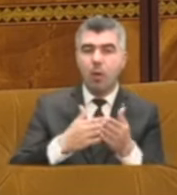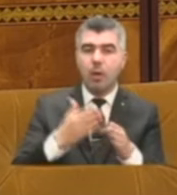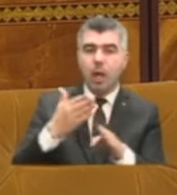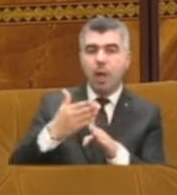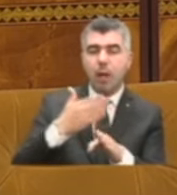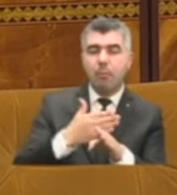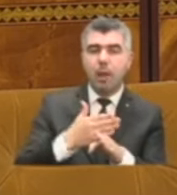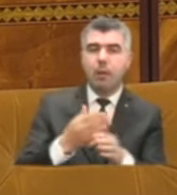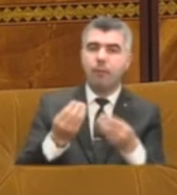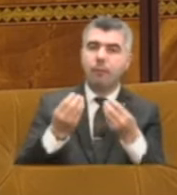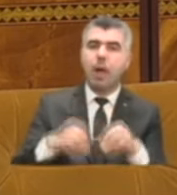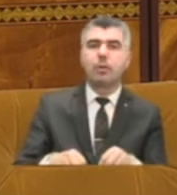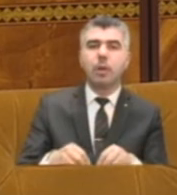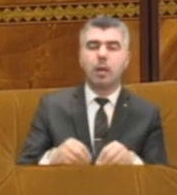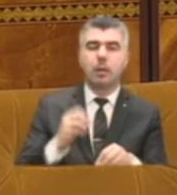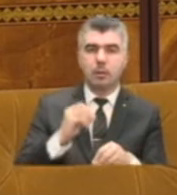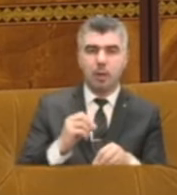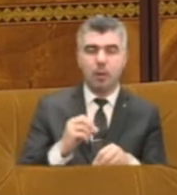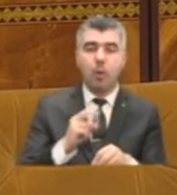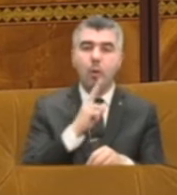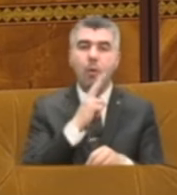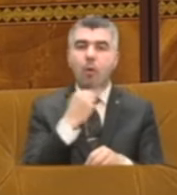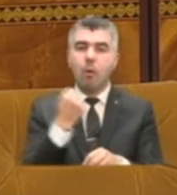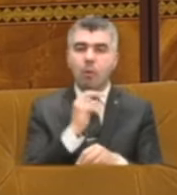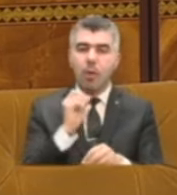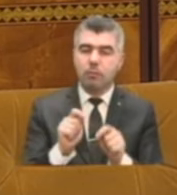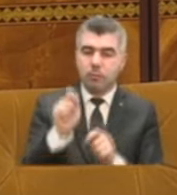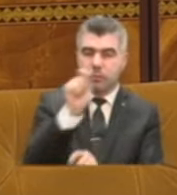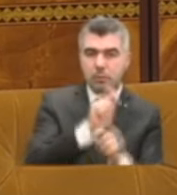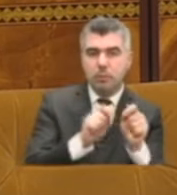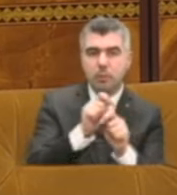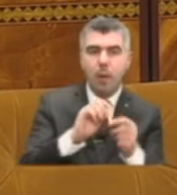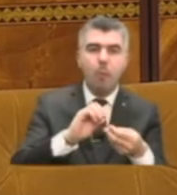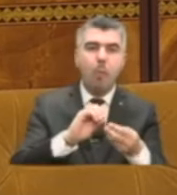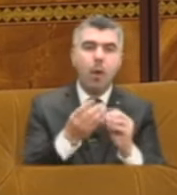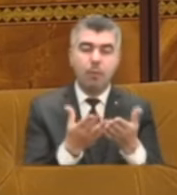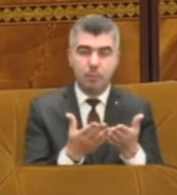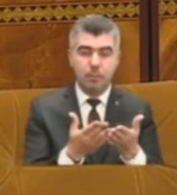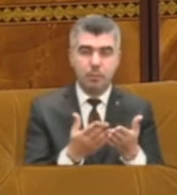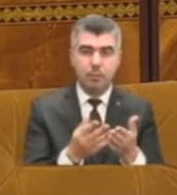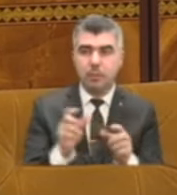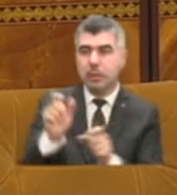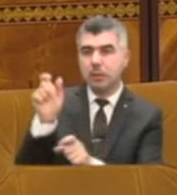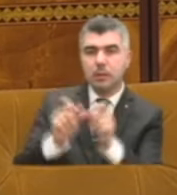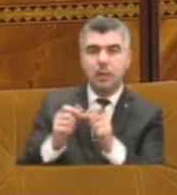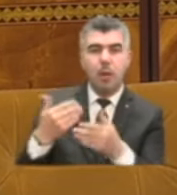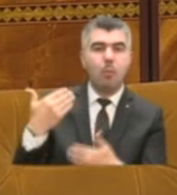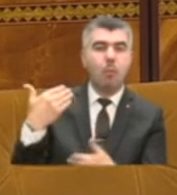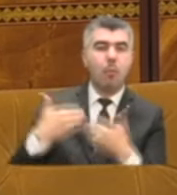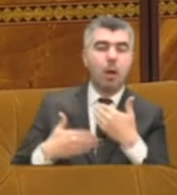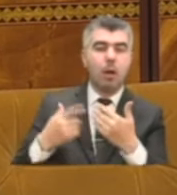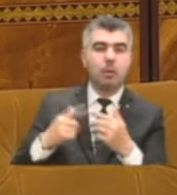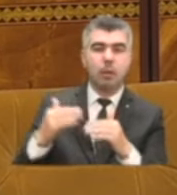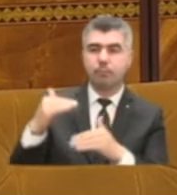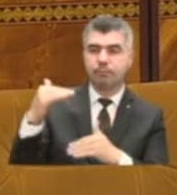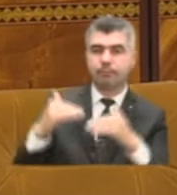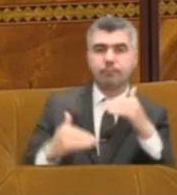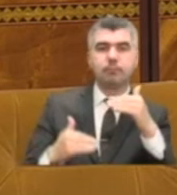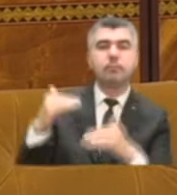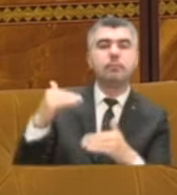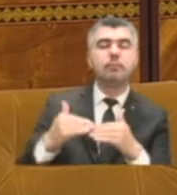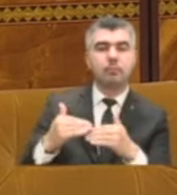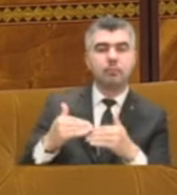الوضع، وأن فشل السياسة الحكومية في معالجة هذه المشاكل جعلت ذوي الإعاقة عرضة للتميز